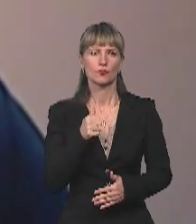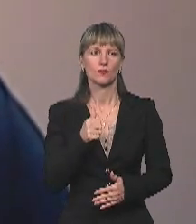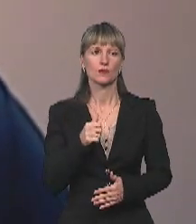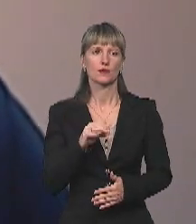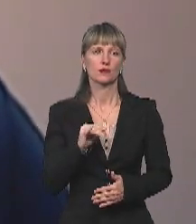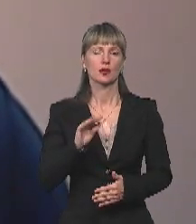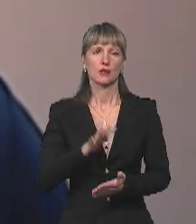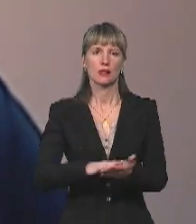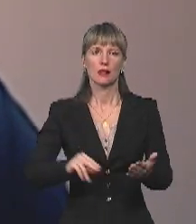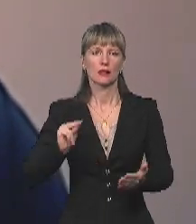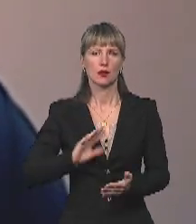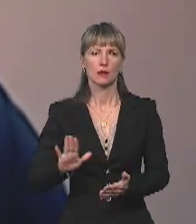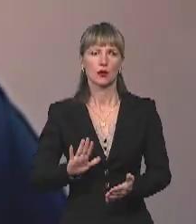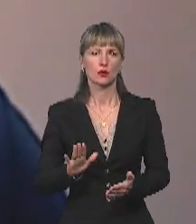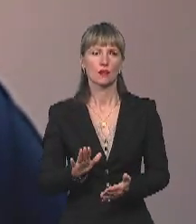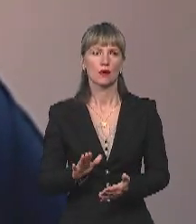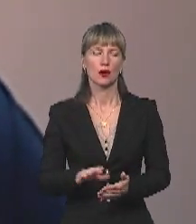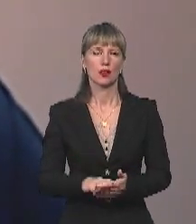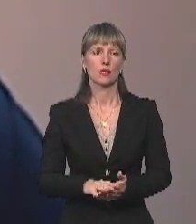далі, не працювали офіційно.